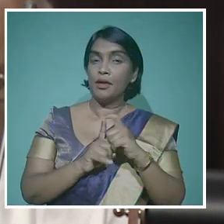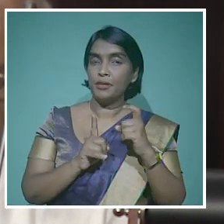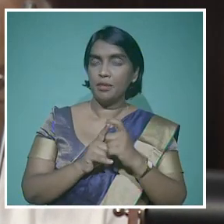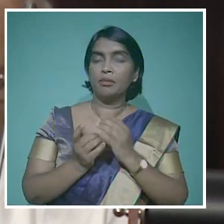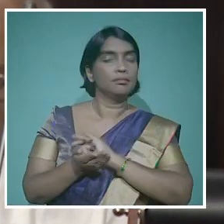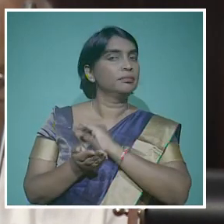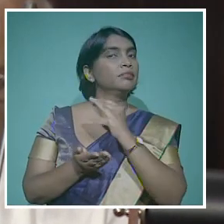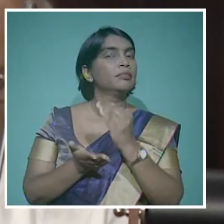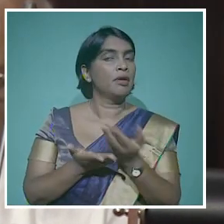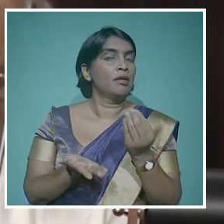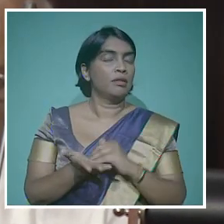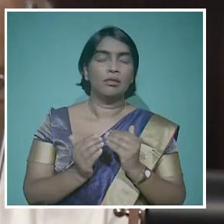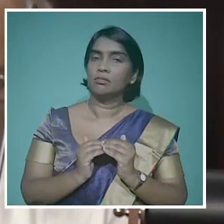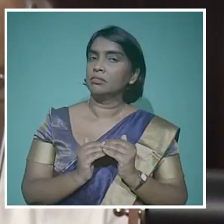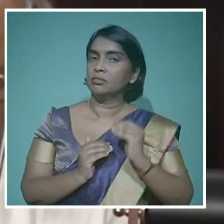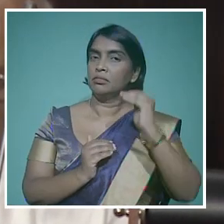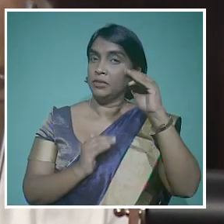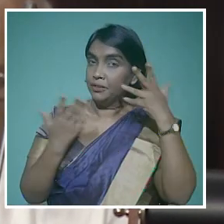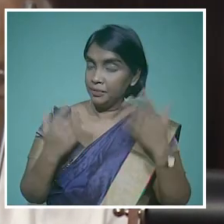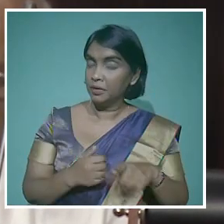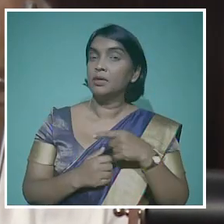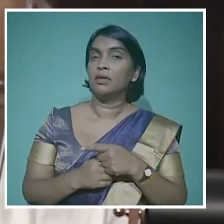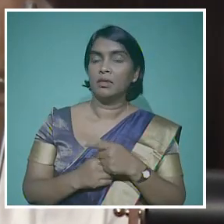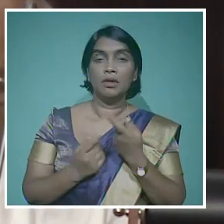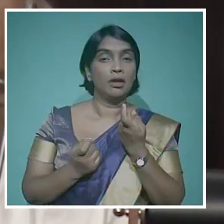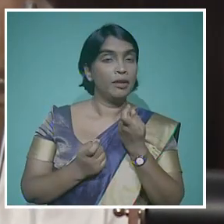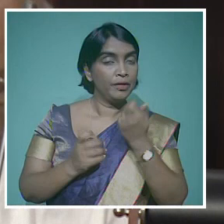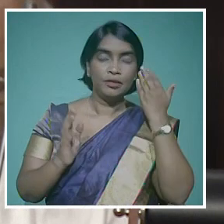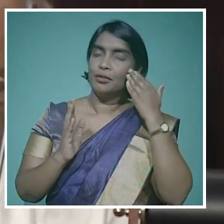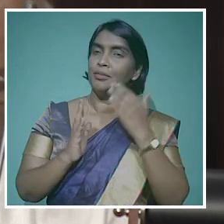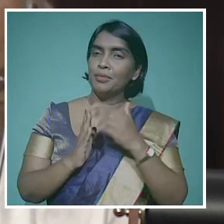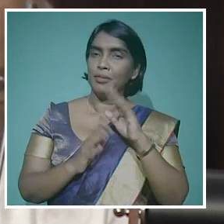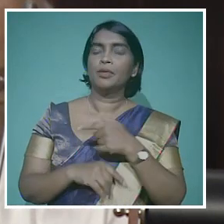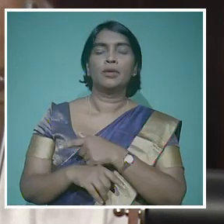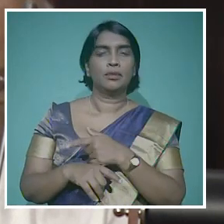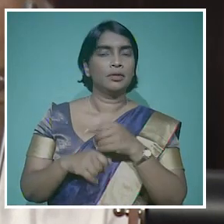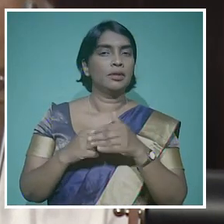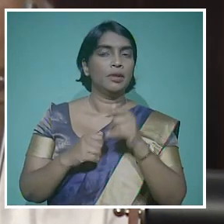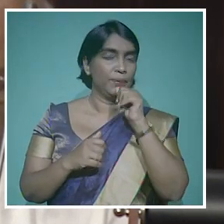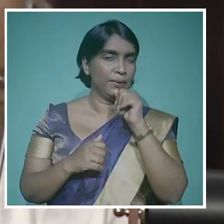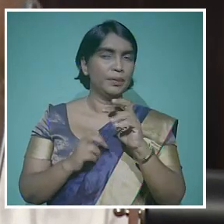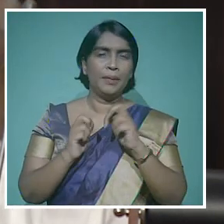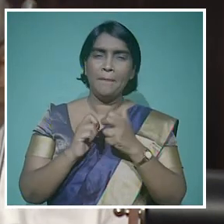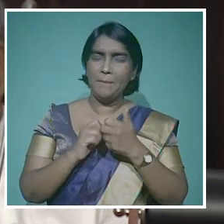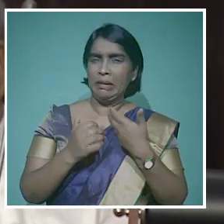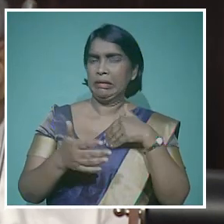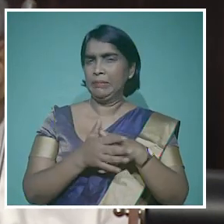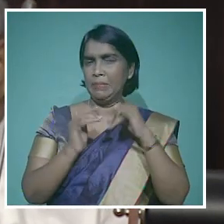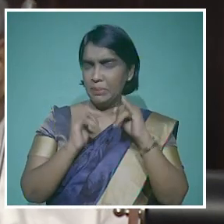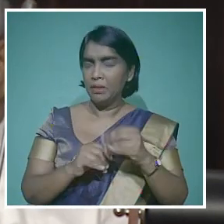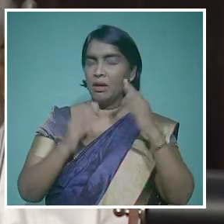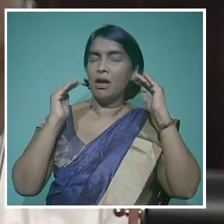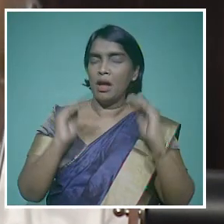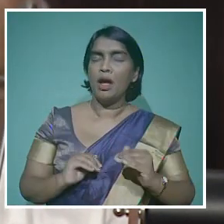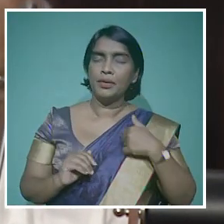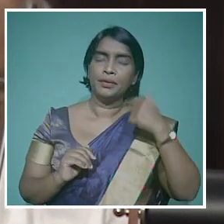සංචිත නැවත වැඩිකර ගැනීමෙන් පසු විනිමය අනුපාතය මත වන අහිතකර පීඩනයද අඩුවන ඇතැයි අපේක්ෂා